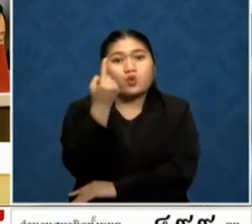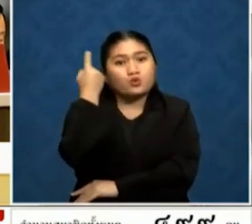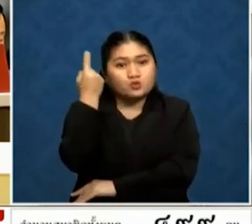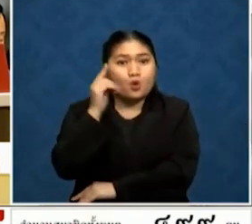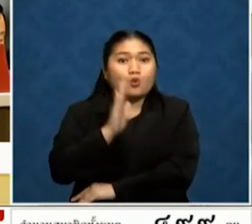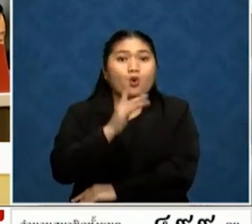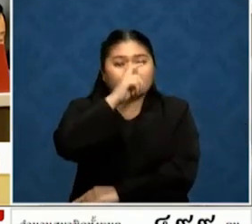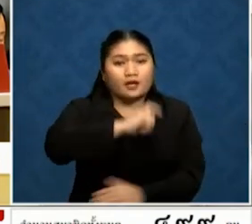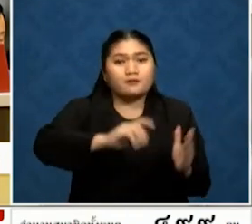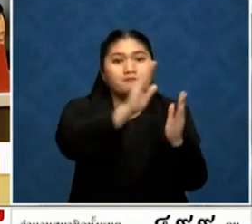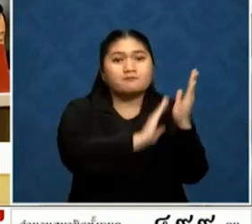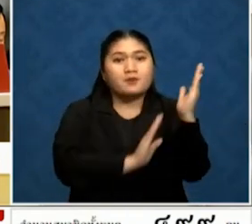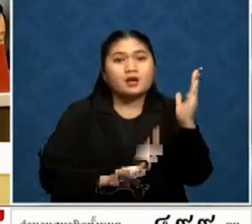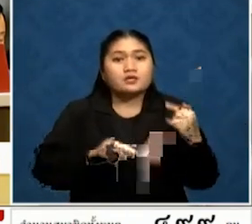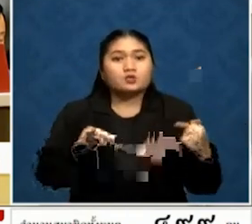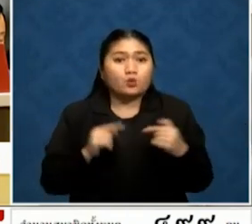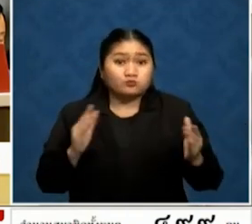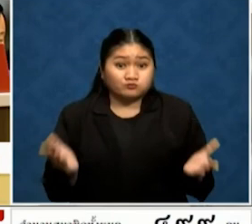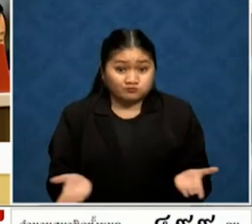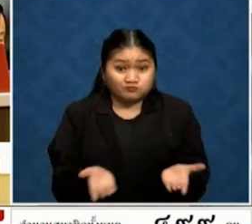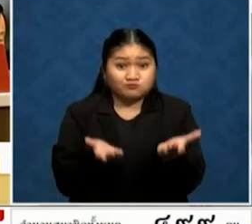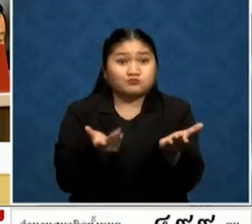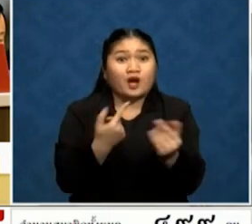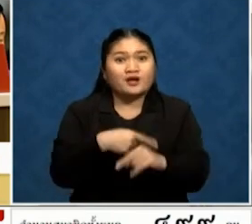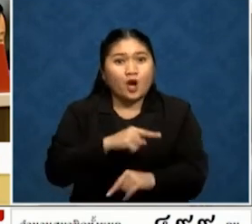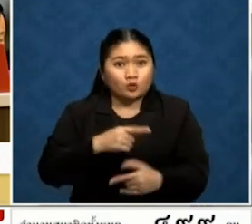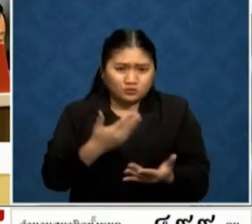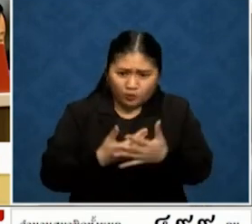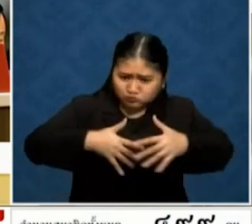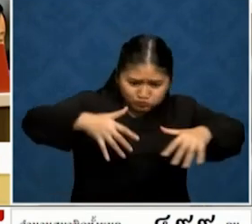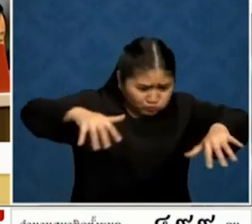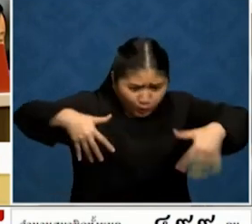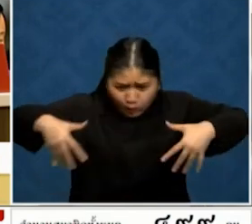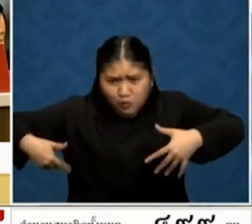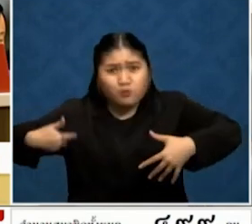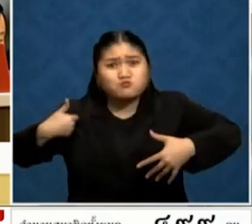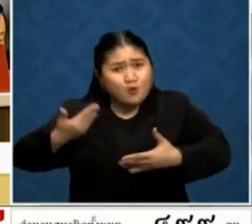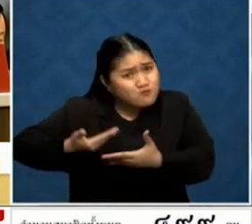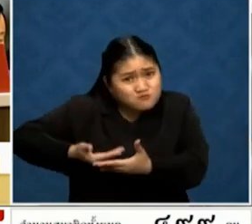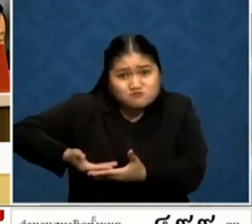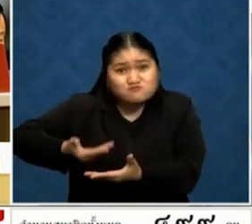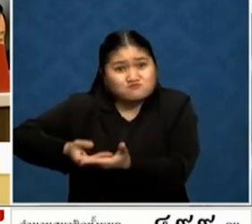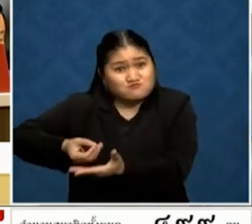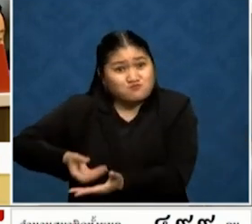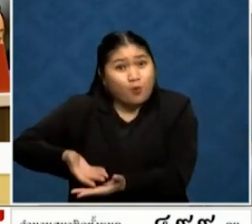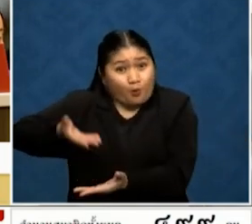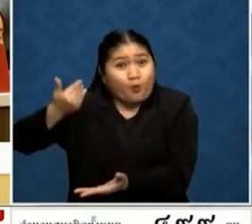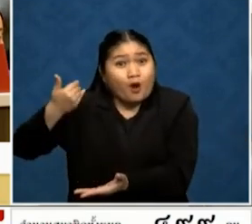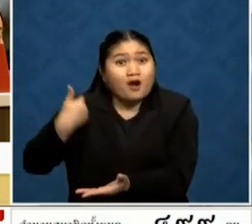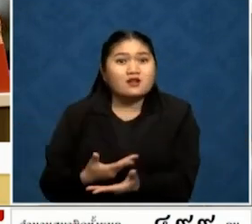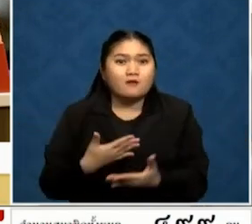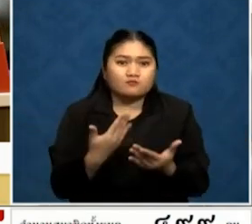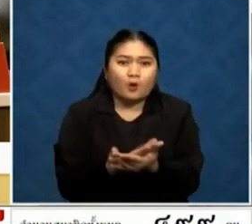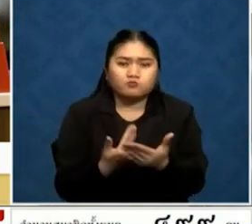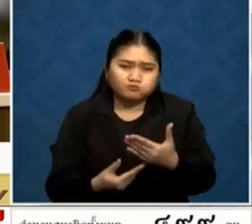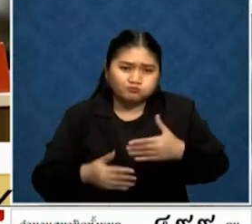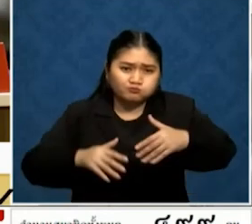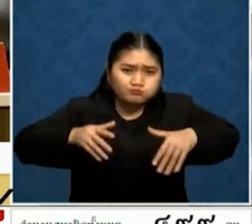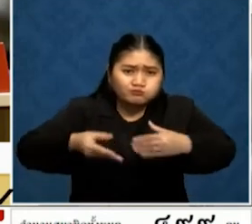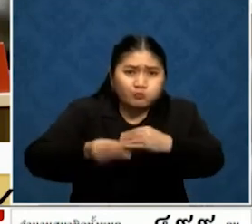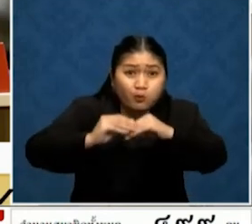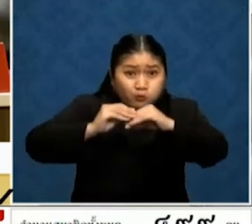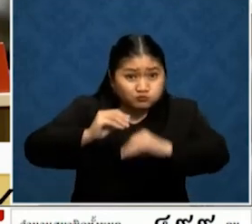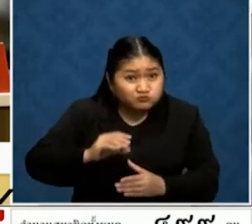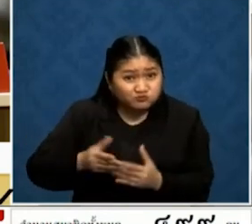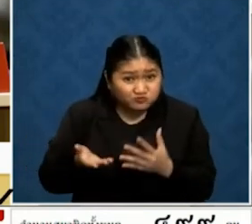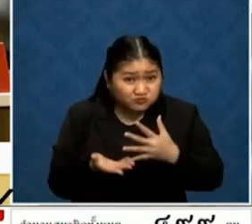ของประเทศไทยซึ่งส่งผลให้เกิดรายได้มหาศาลเลยค่ะประเทศไทยมีรายได้เพิ่มสูงมากยิ่งขึ้น